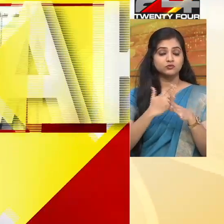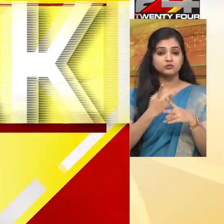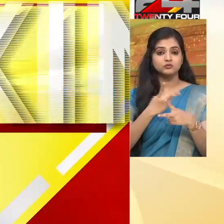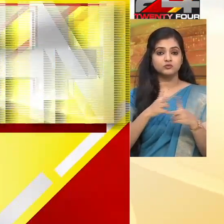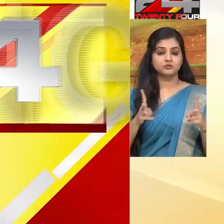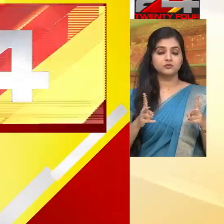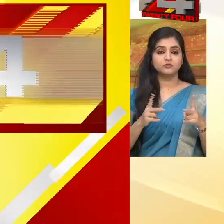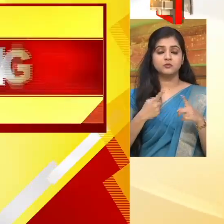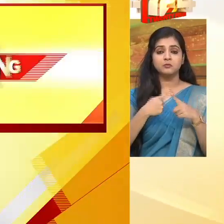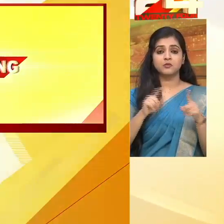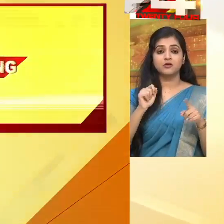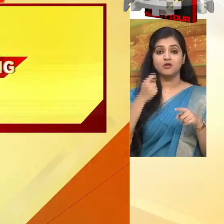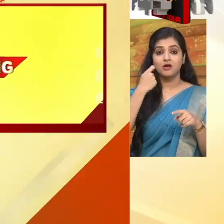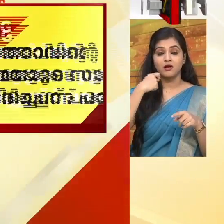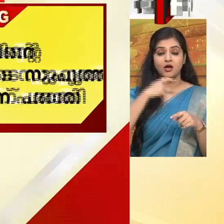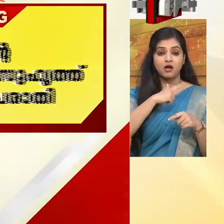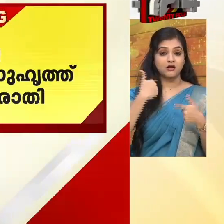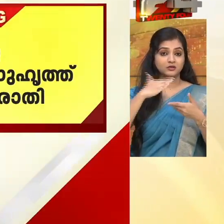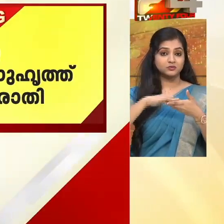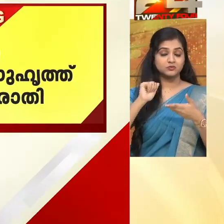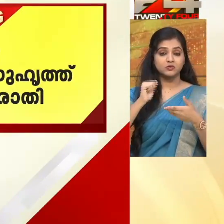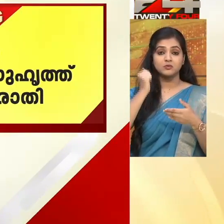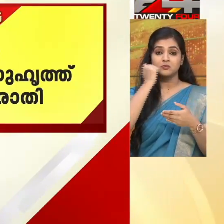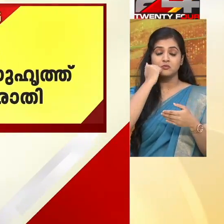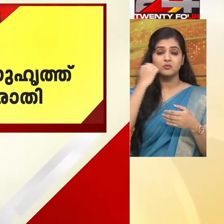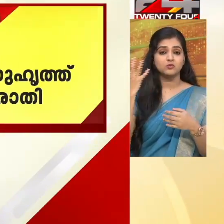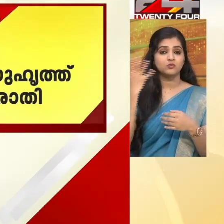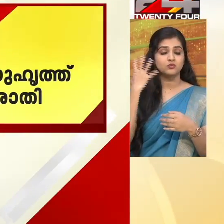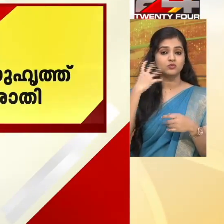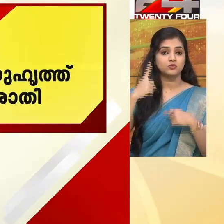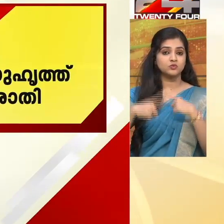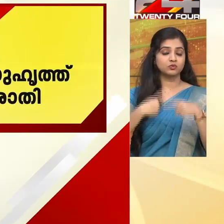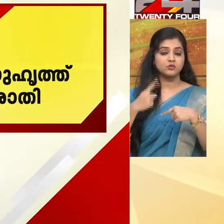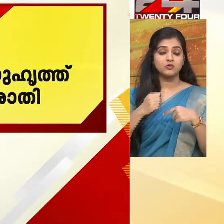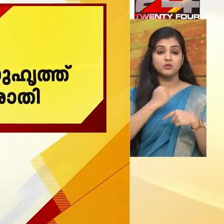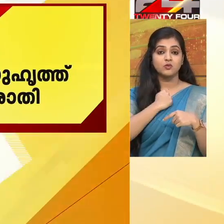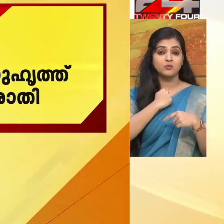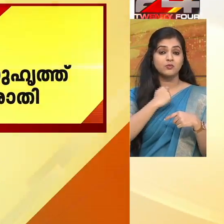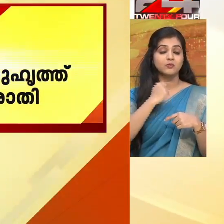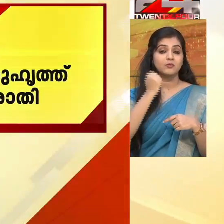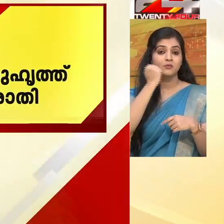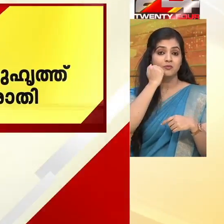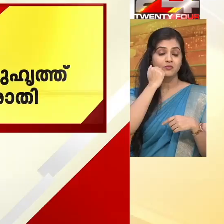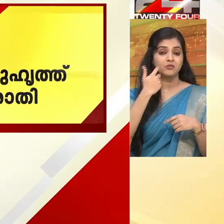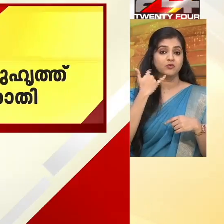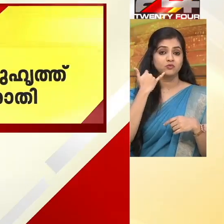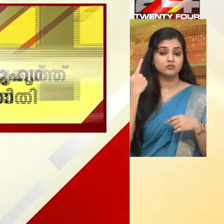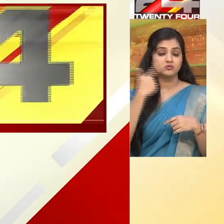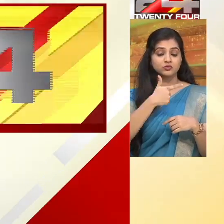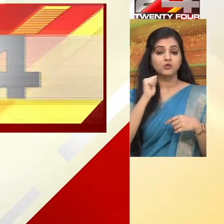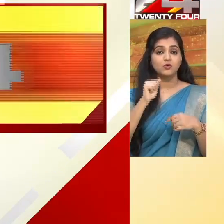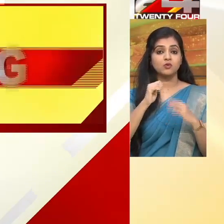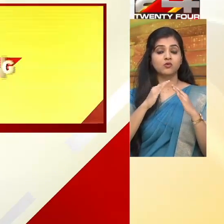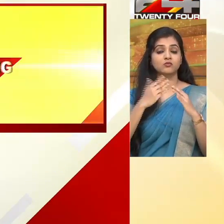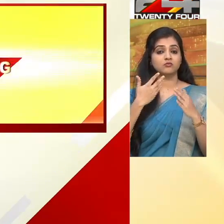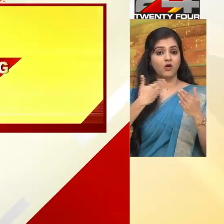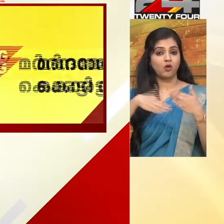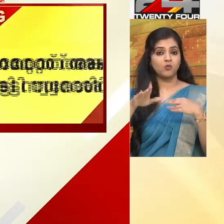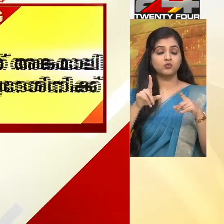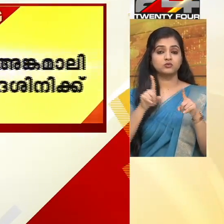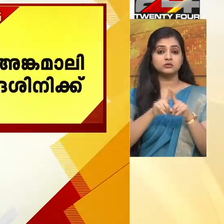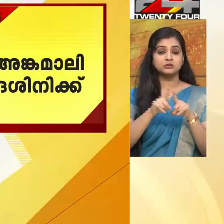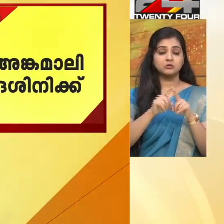അമ്മായിമ്മ ഒരുപാട് എനിക്കൊഴിഞ്ഞ് എന്റെ അമ്മയും ഞാനൊക്കെ കൂടി അവരവിടെ അടിച്ചറക്കാൻ